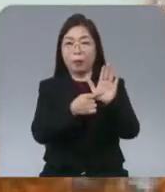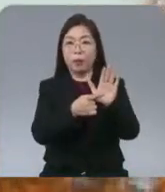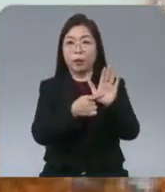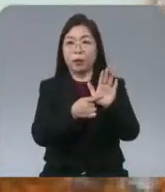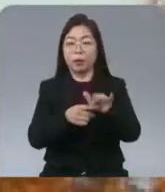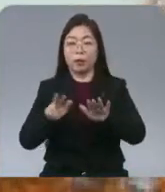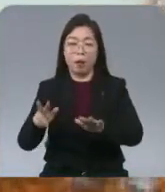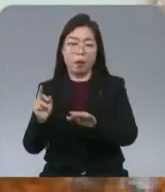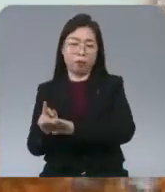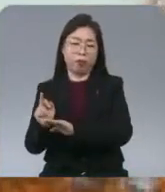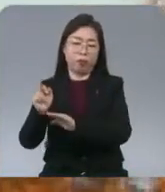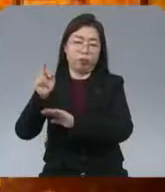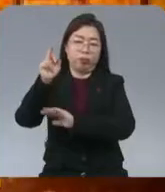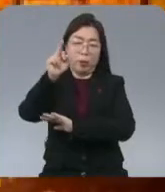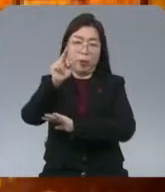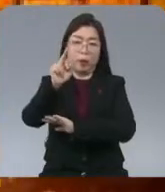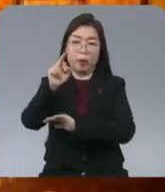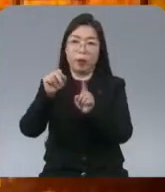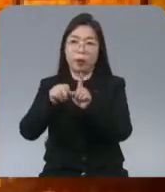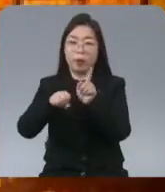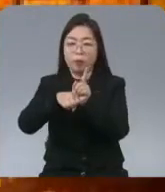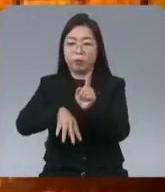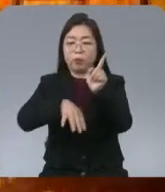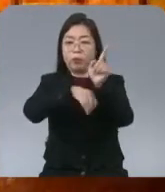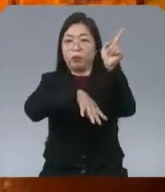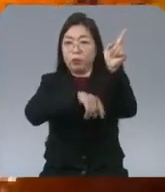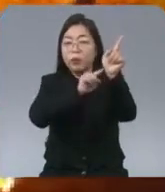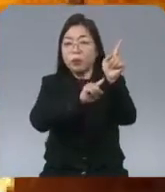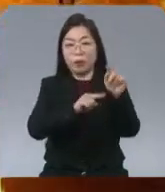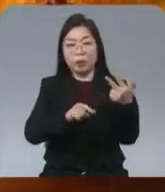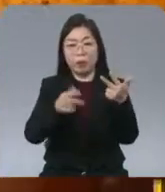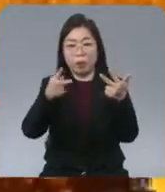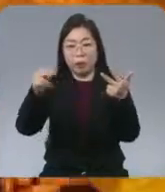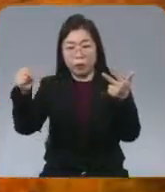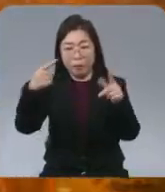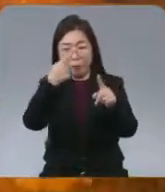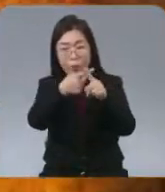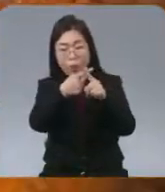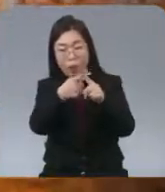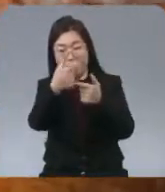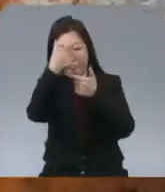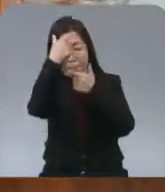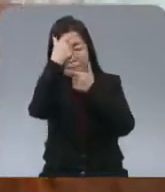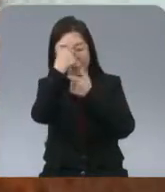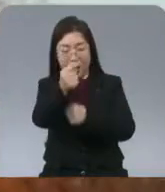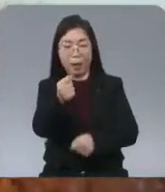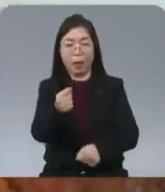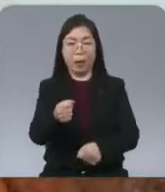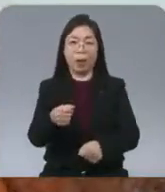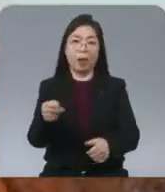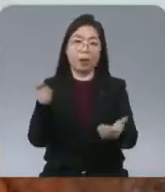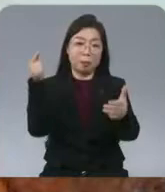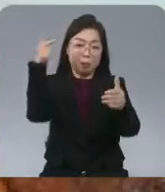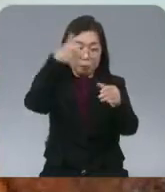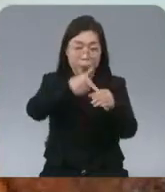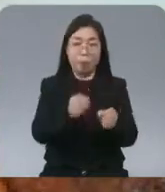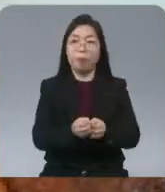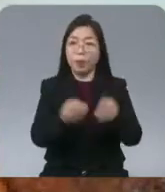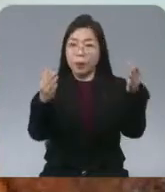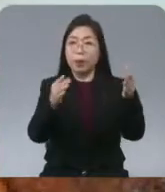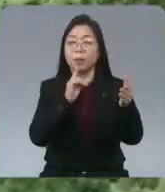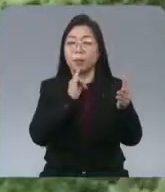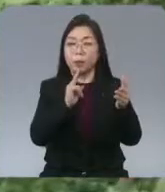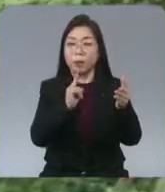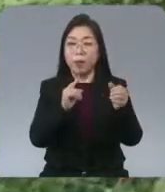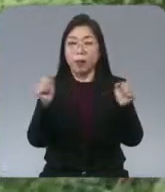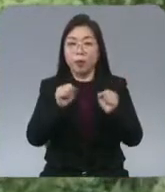估。报道还称，导弹准确命中了设置在700公里以外的目标。高超音速导弹试